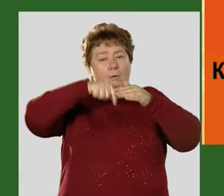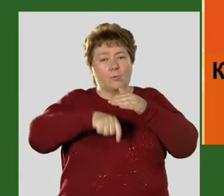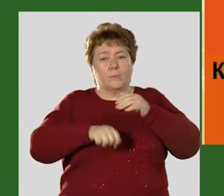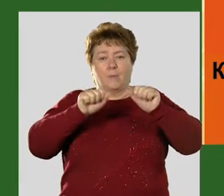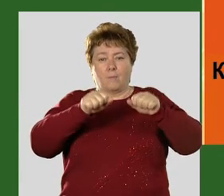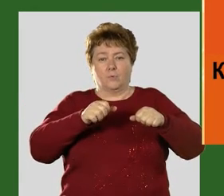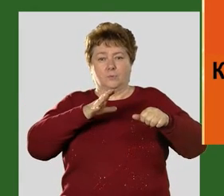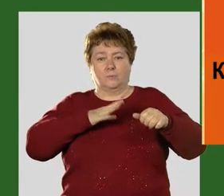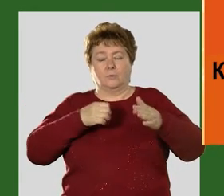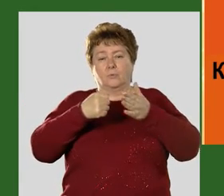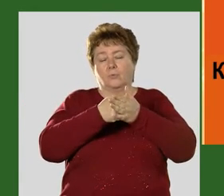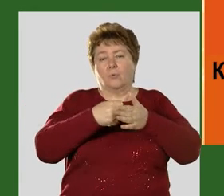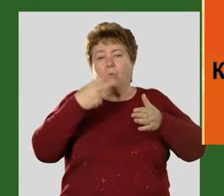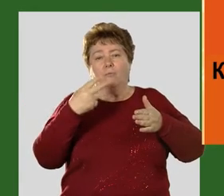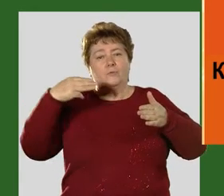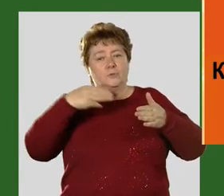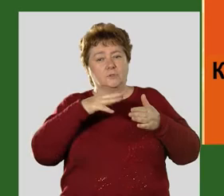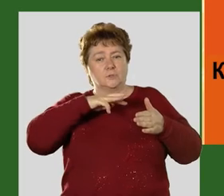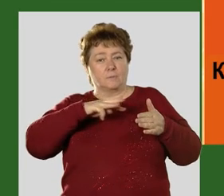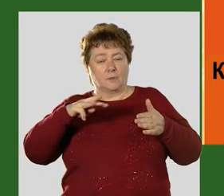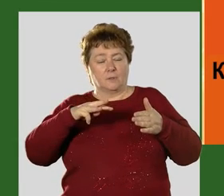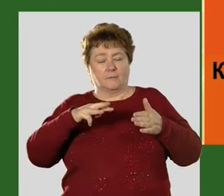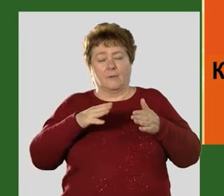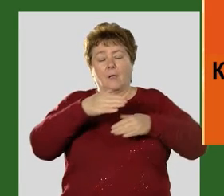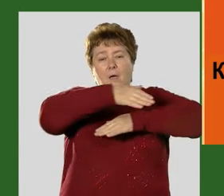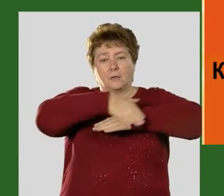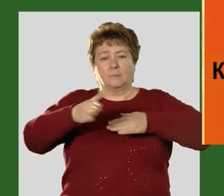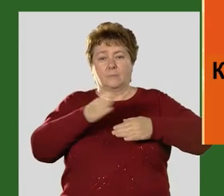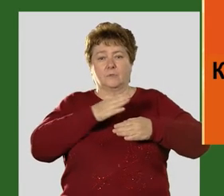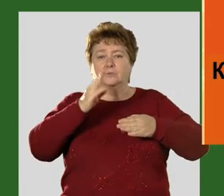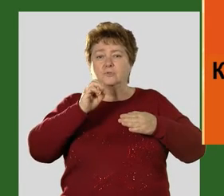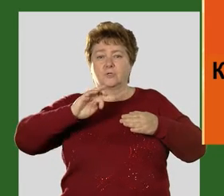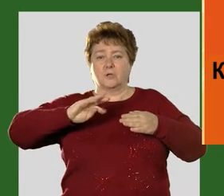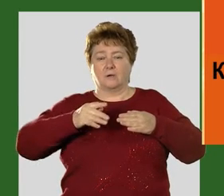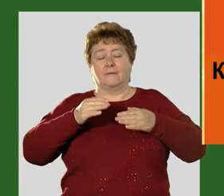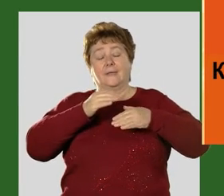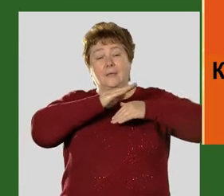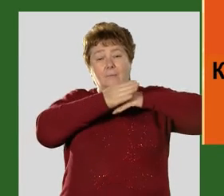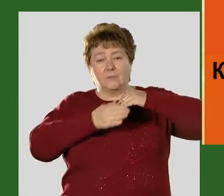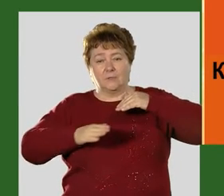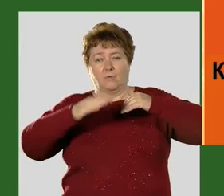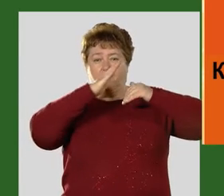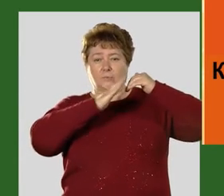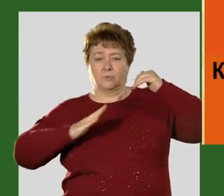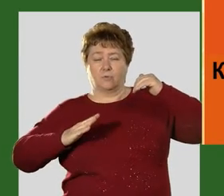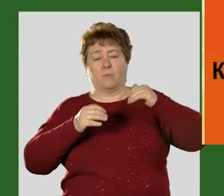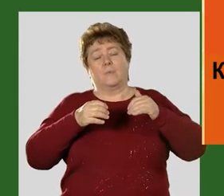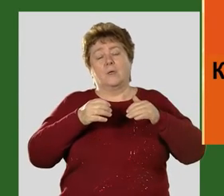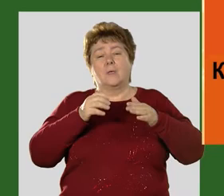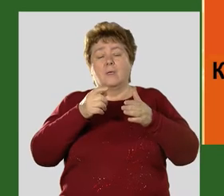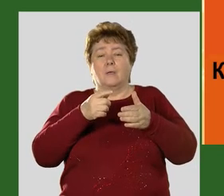глубина может быть до 2000 метров, и граница между шельфом и материковым склоном